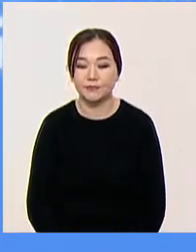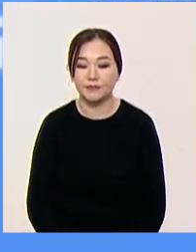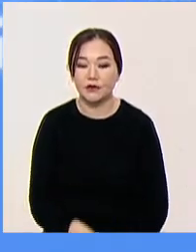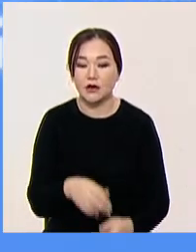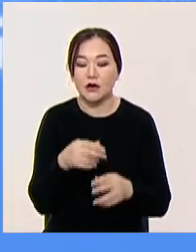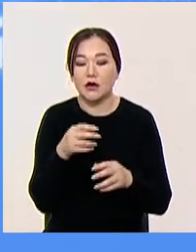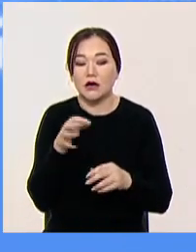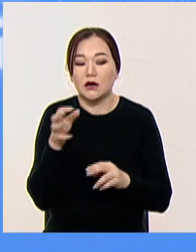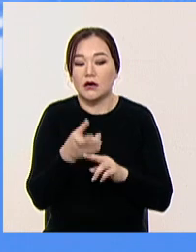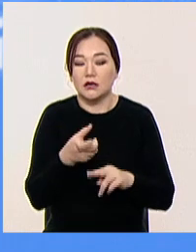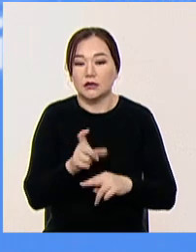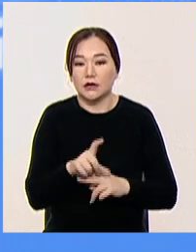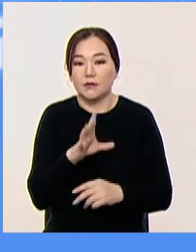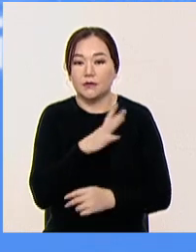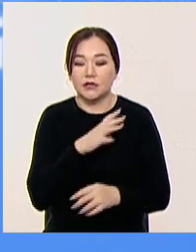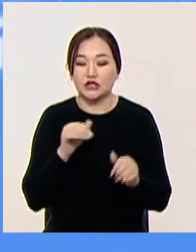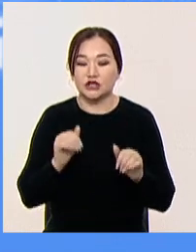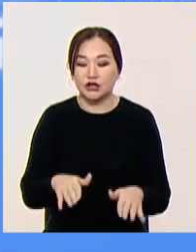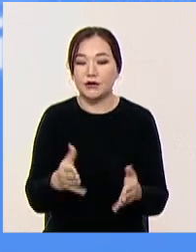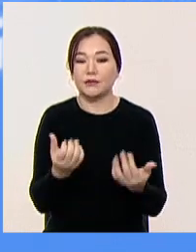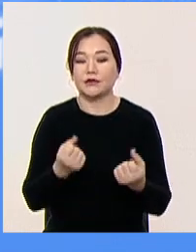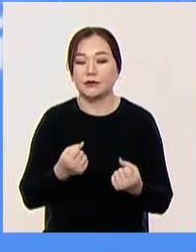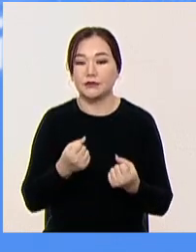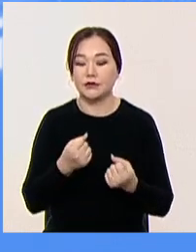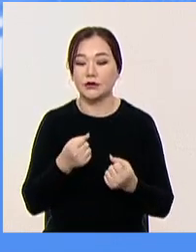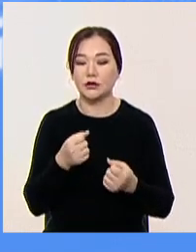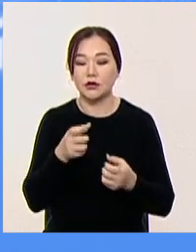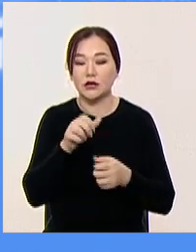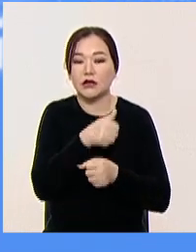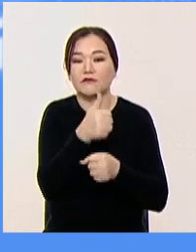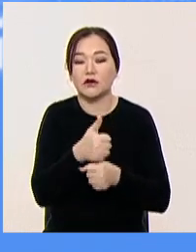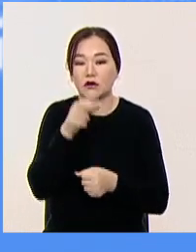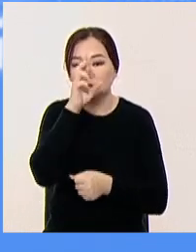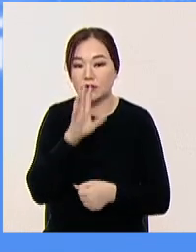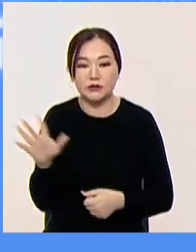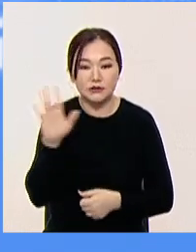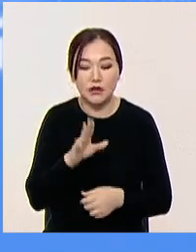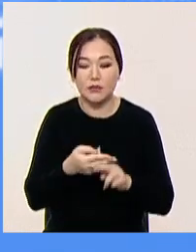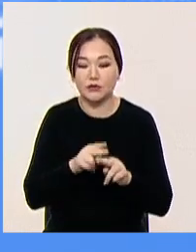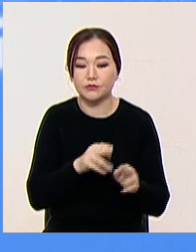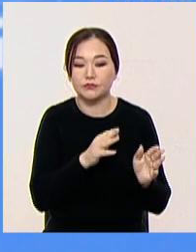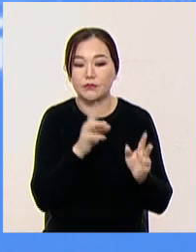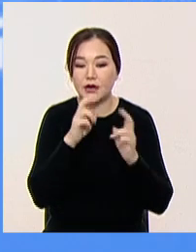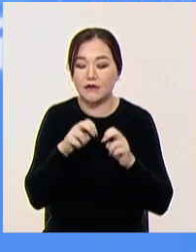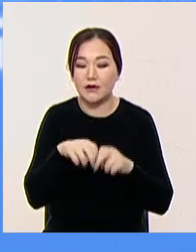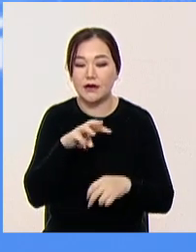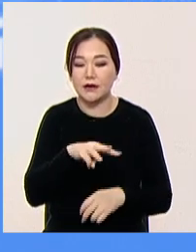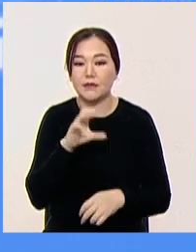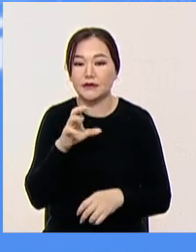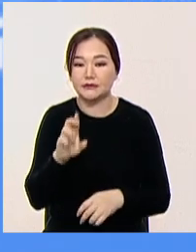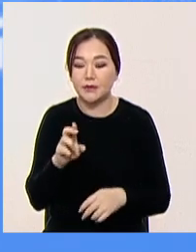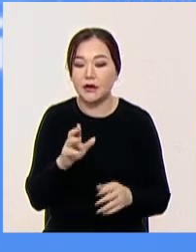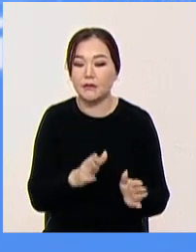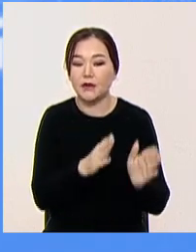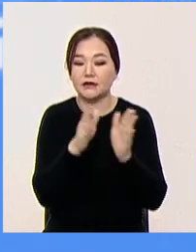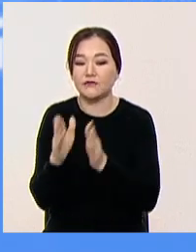Это решение было принято главой государства, так что мораторий на проверки МСБ